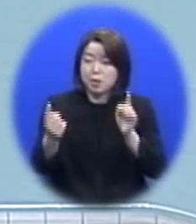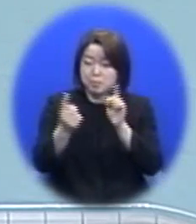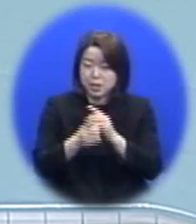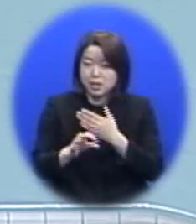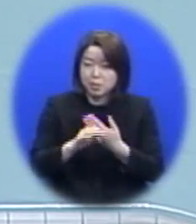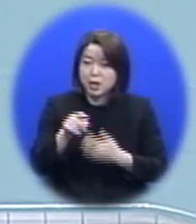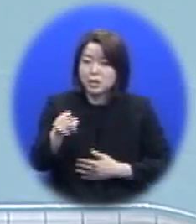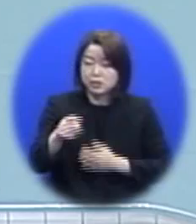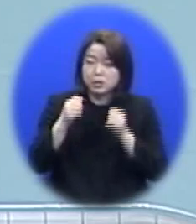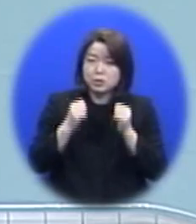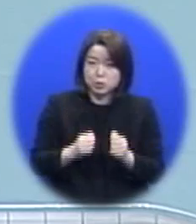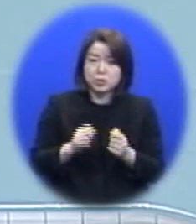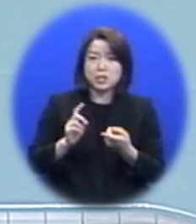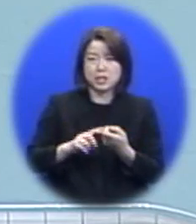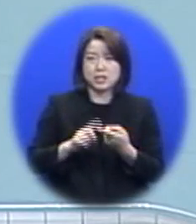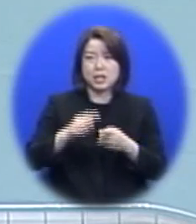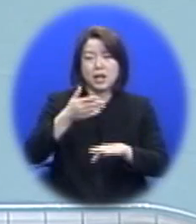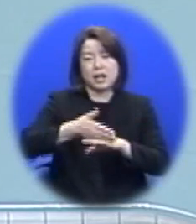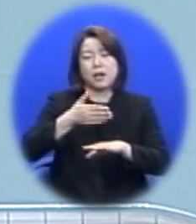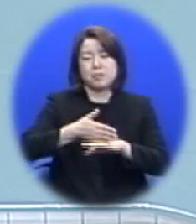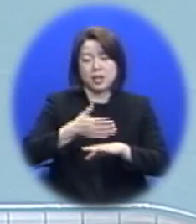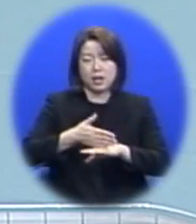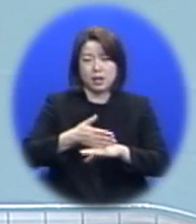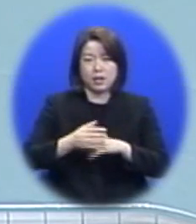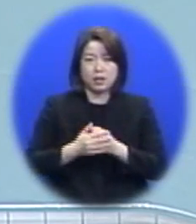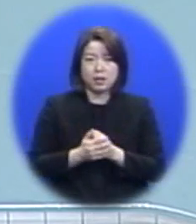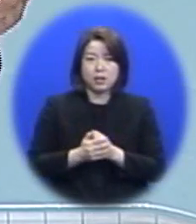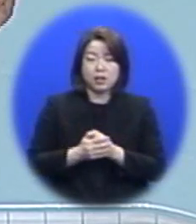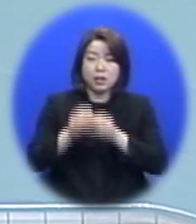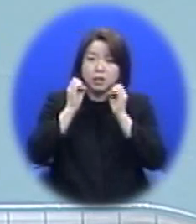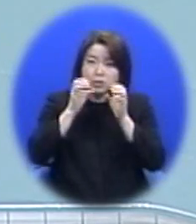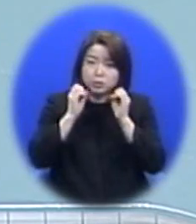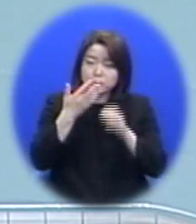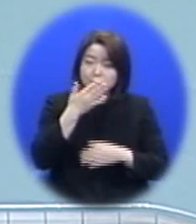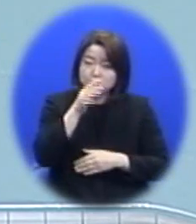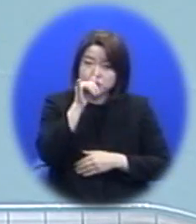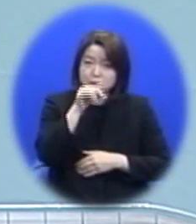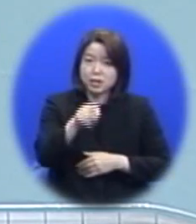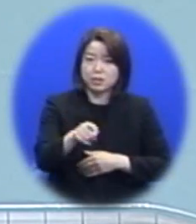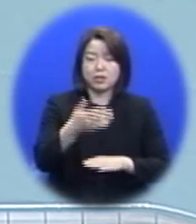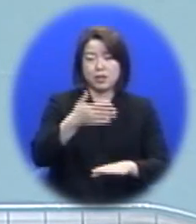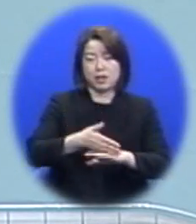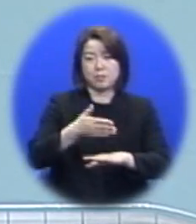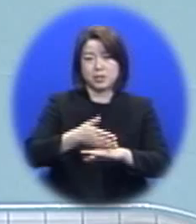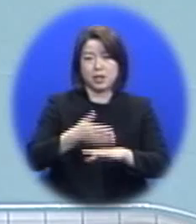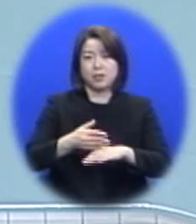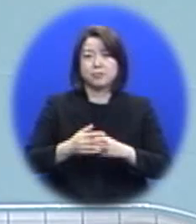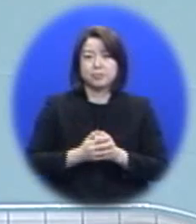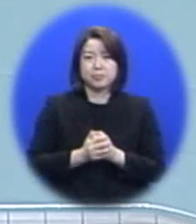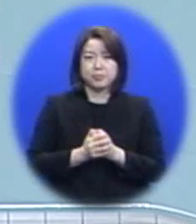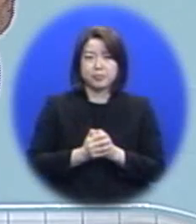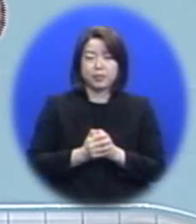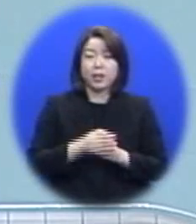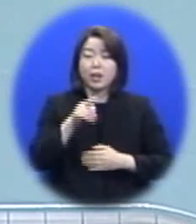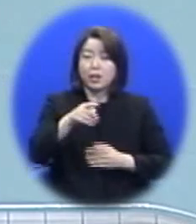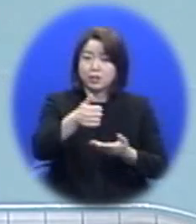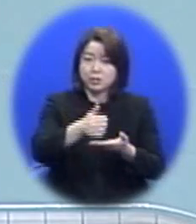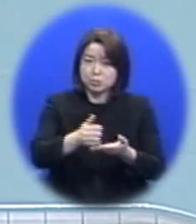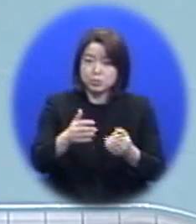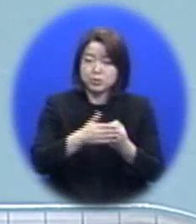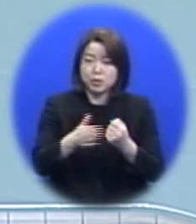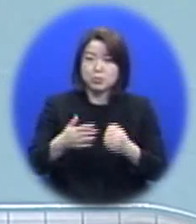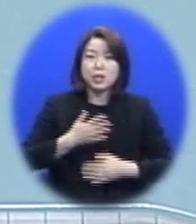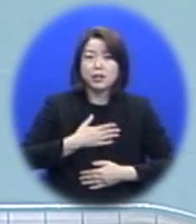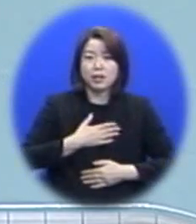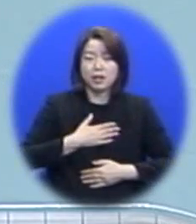자체가 감사해요. 전도할 수 있다는 게 감사해요. 그분 때문에